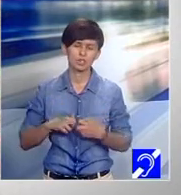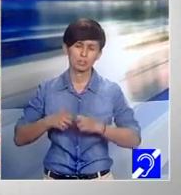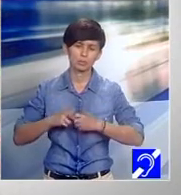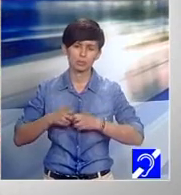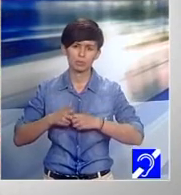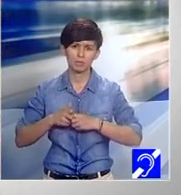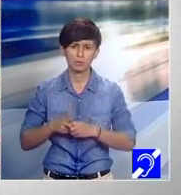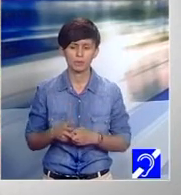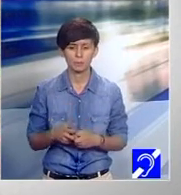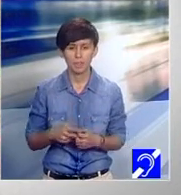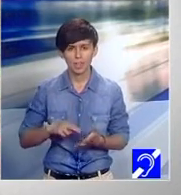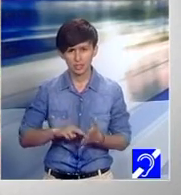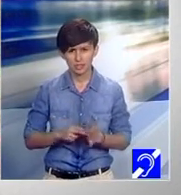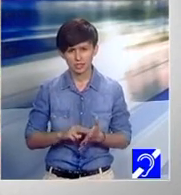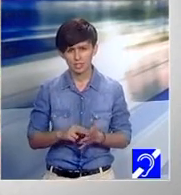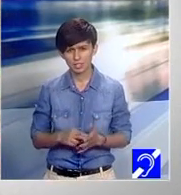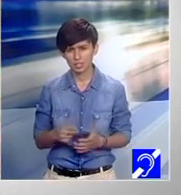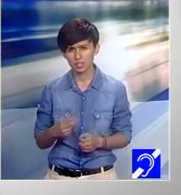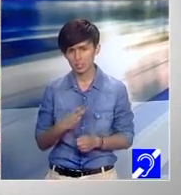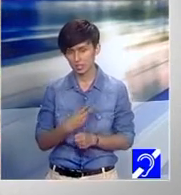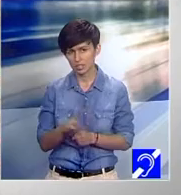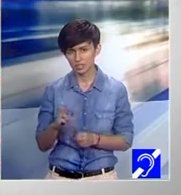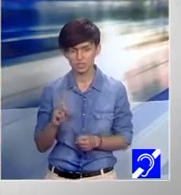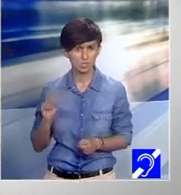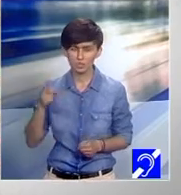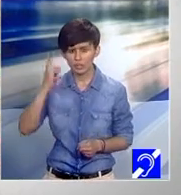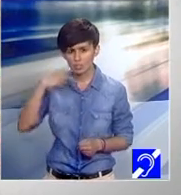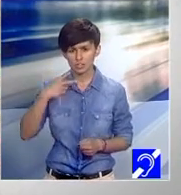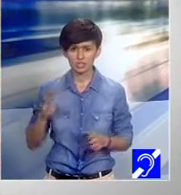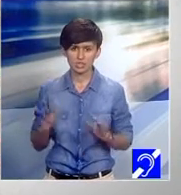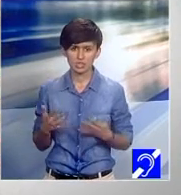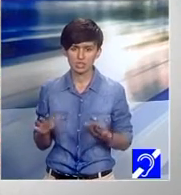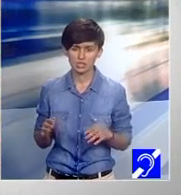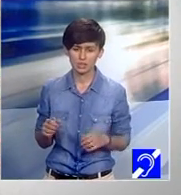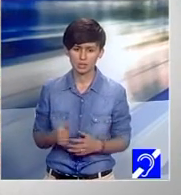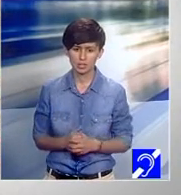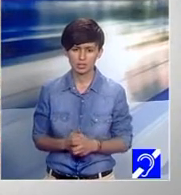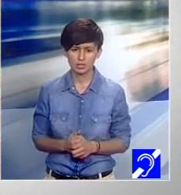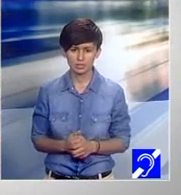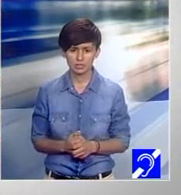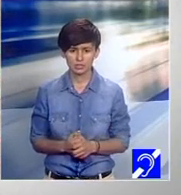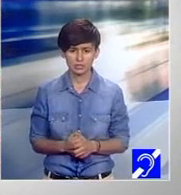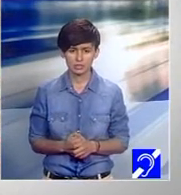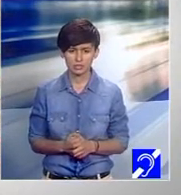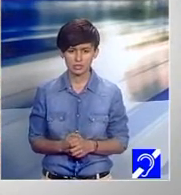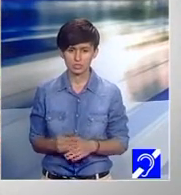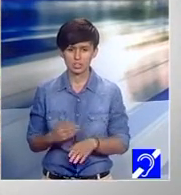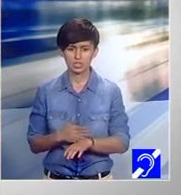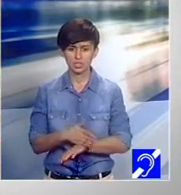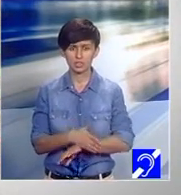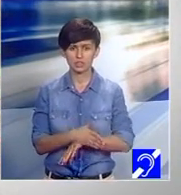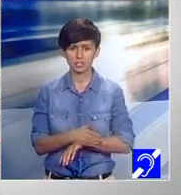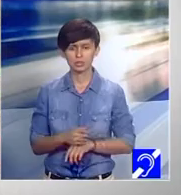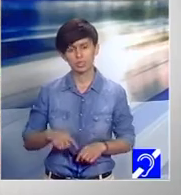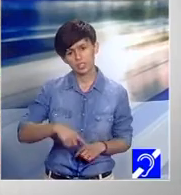de tehnică proastă, nu o să ne înțeleagă nimeni că de ce am făcut acea probă. Și vedeți, intrăm într-un cerc vicios.